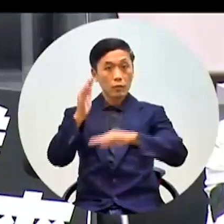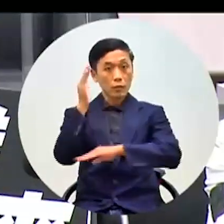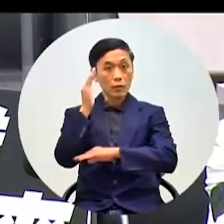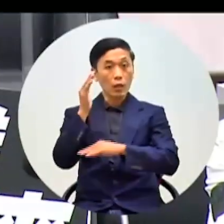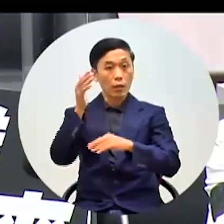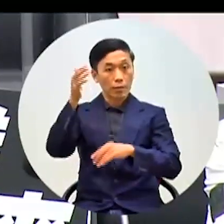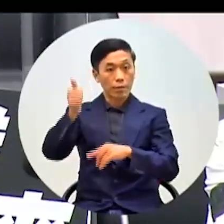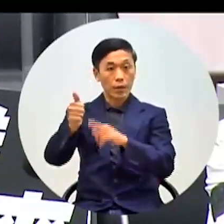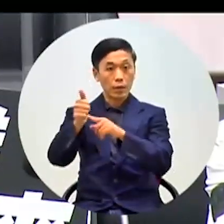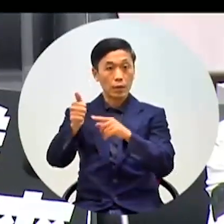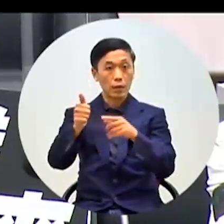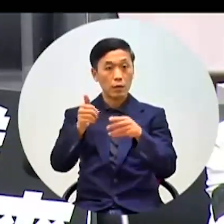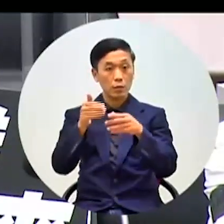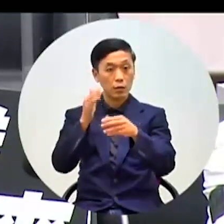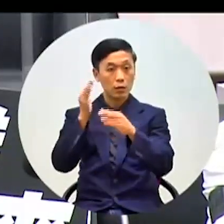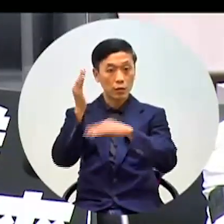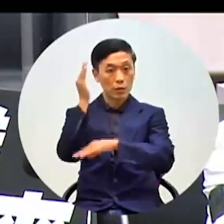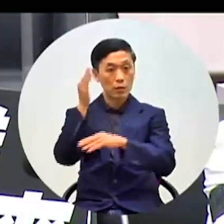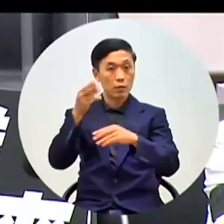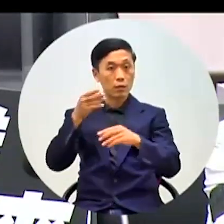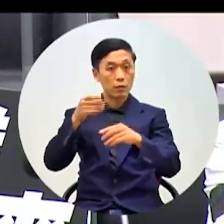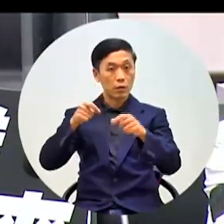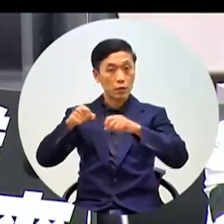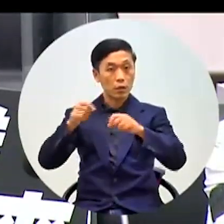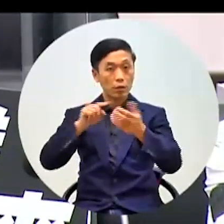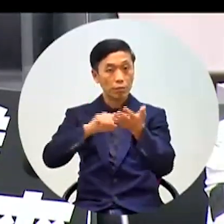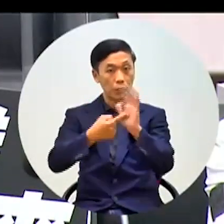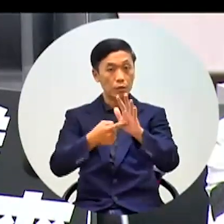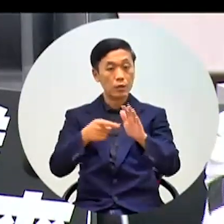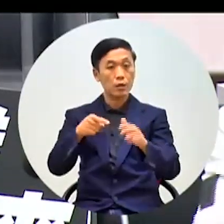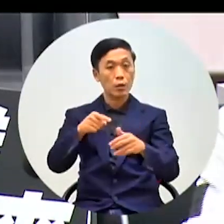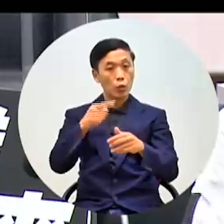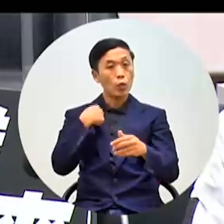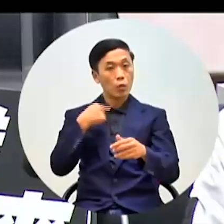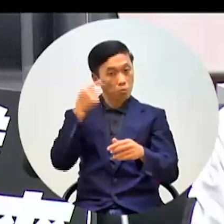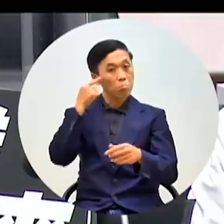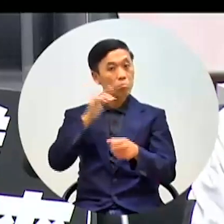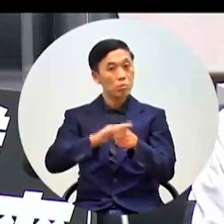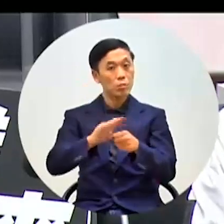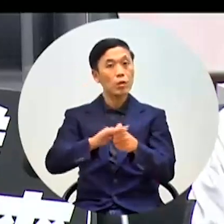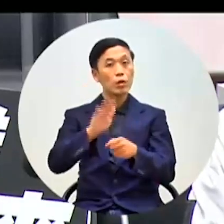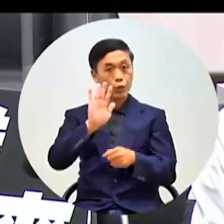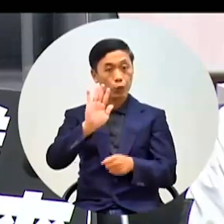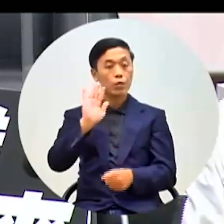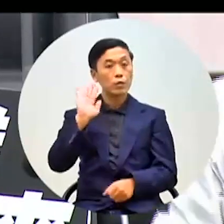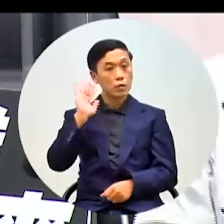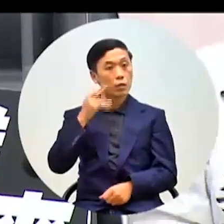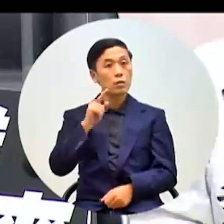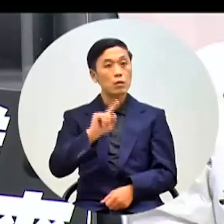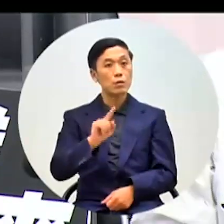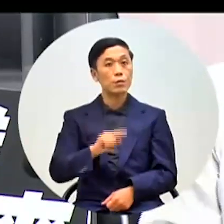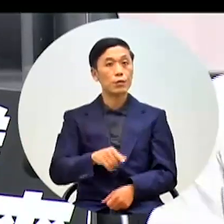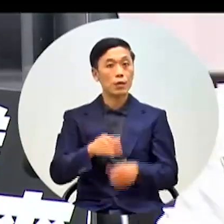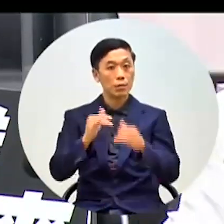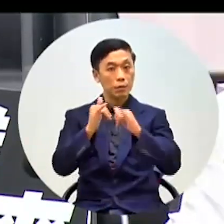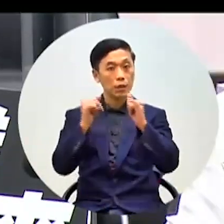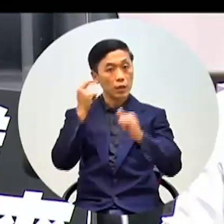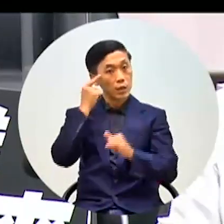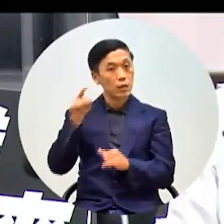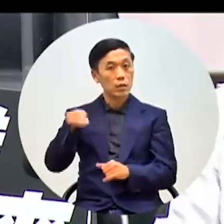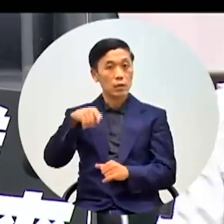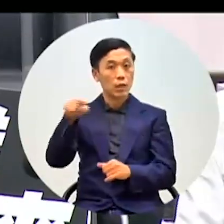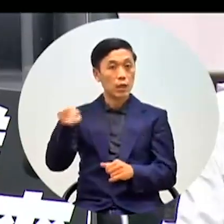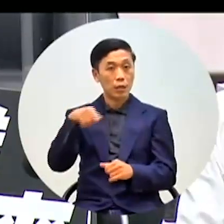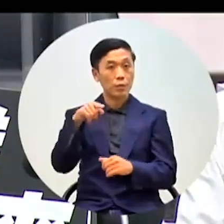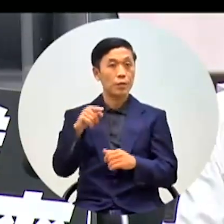个施政满意度上面，我们达到了这样的一个肯定，但是为什么 为什么民意却是没